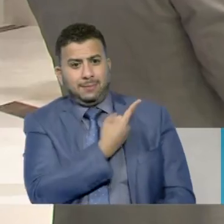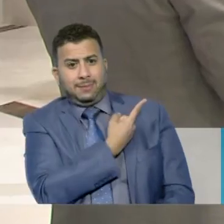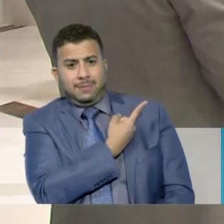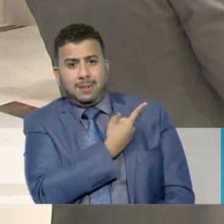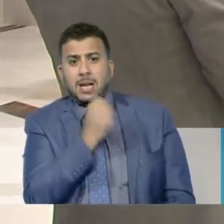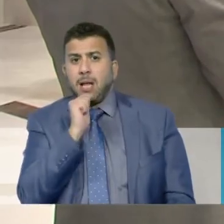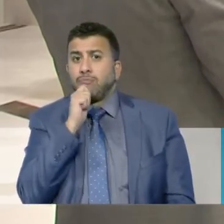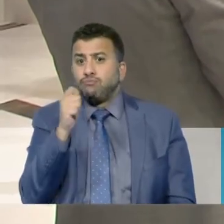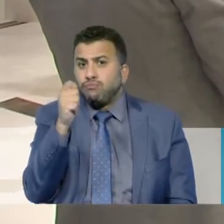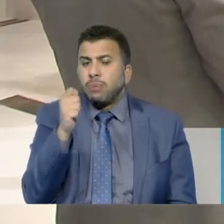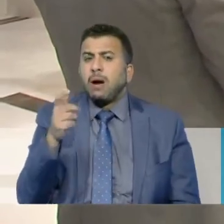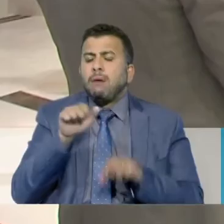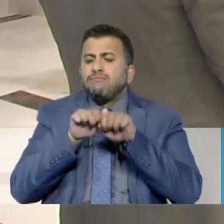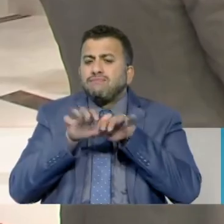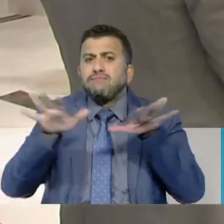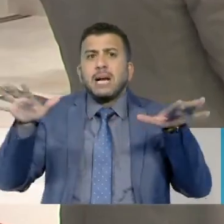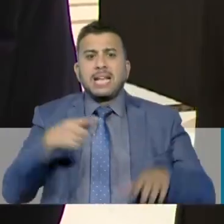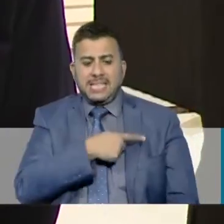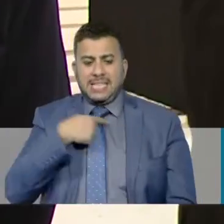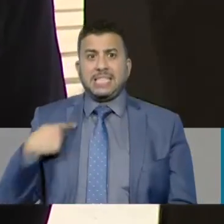ويتشات الأكثر استخداماً في الصين،